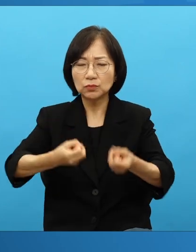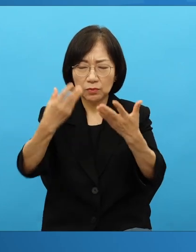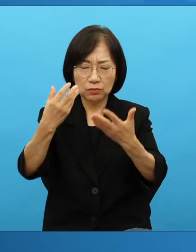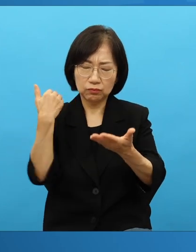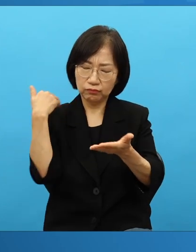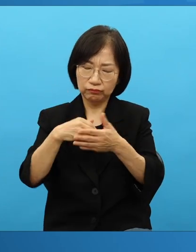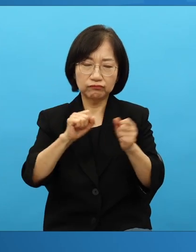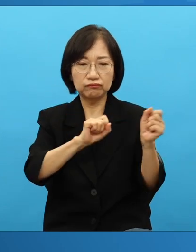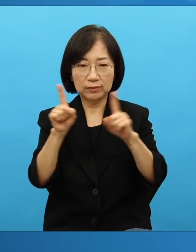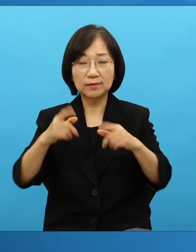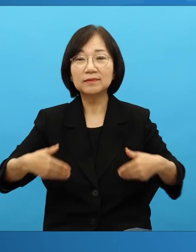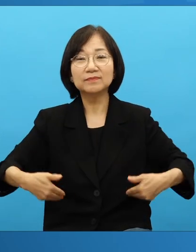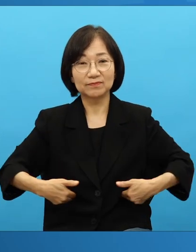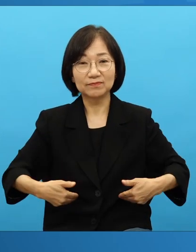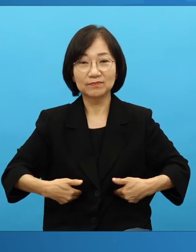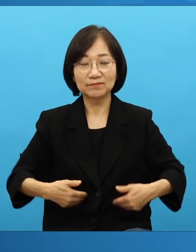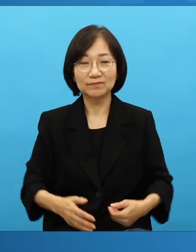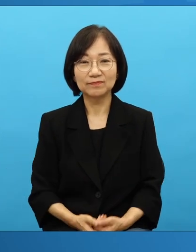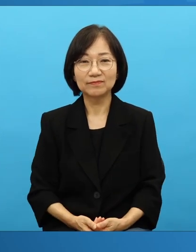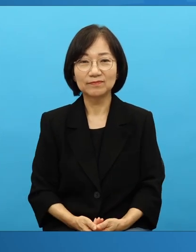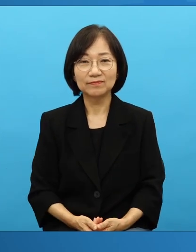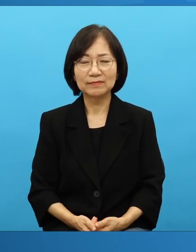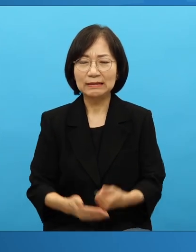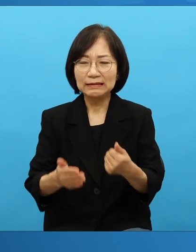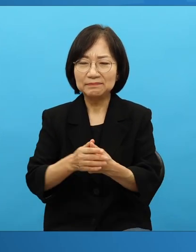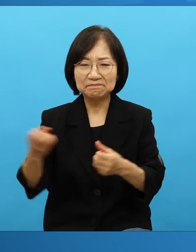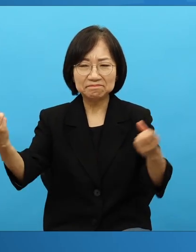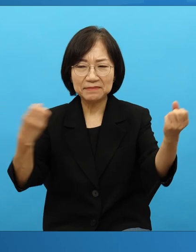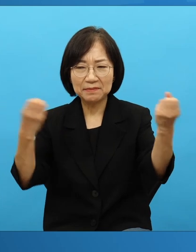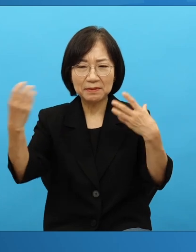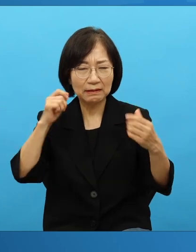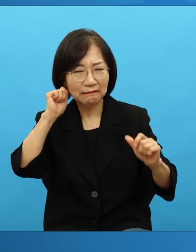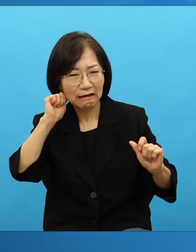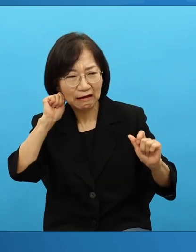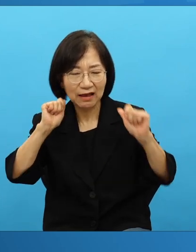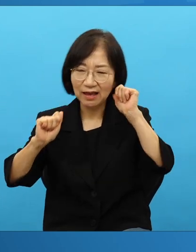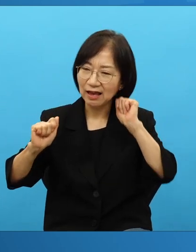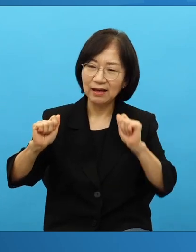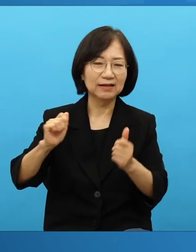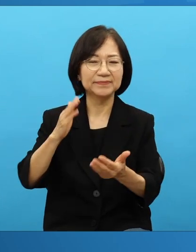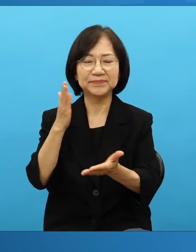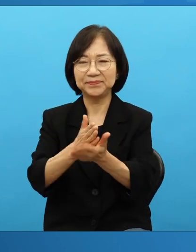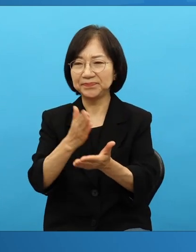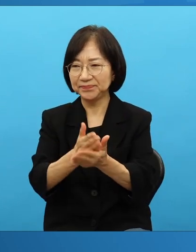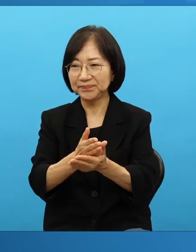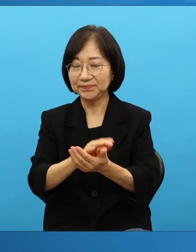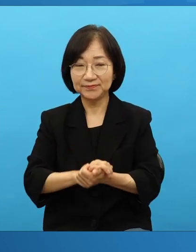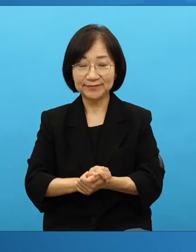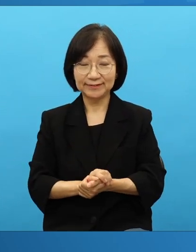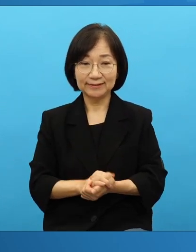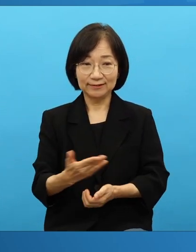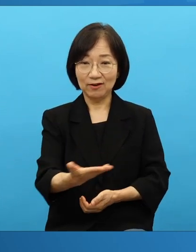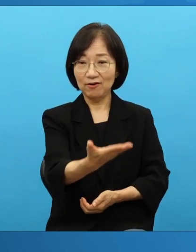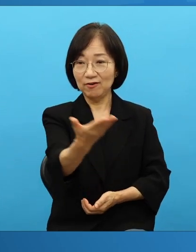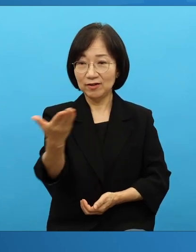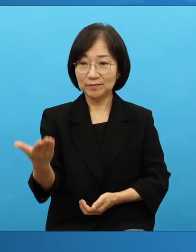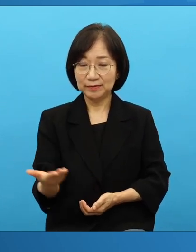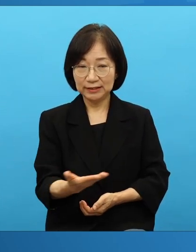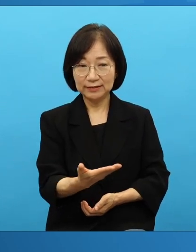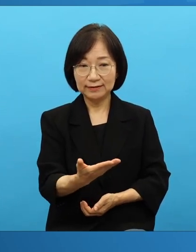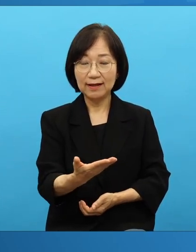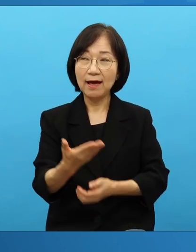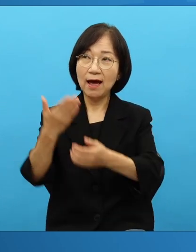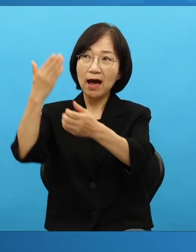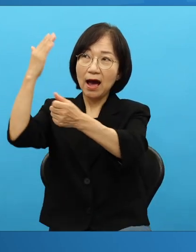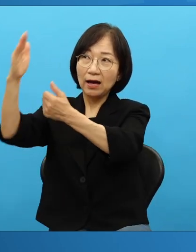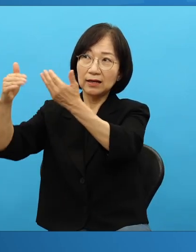什么意思？各位得快快察觉，也就是说我们要救活这个，让这个标题的部分活起来。 거짓말 듣지 마시고요. 저는 확신해 여러분이 세상 살만한 힘을 하나님이 주시겠다고